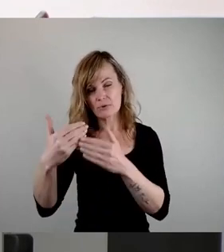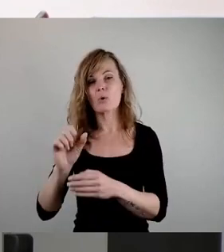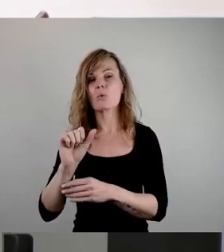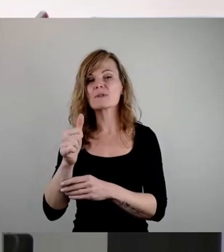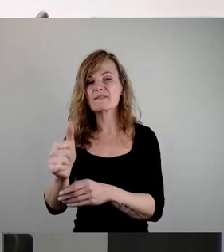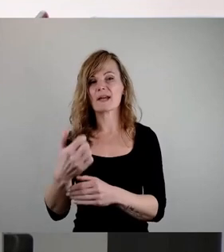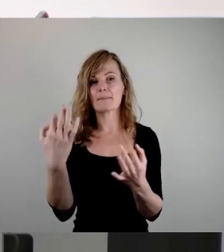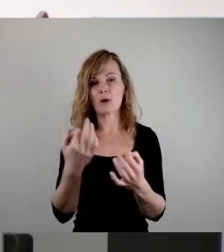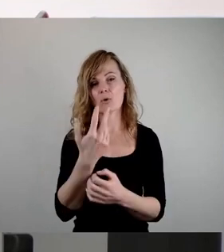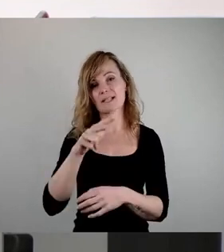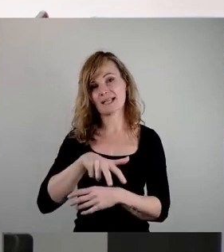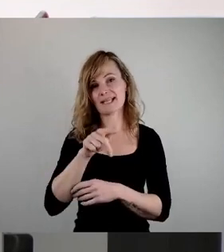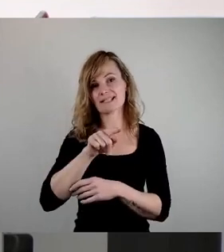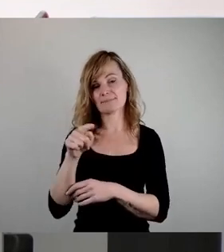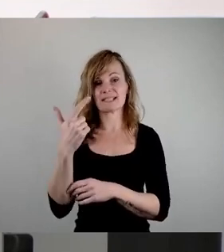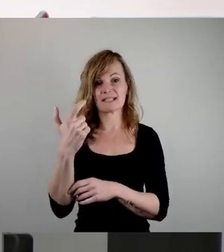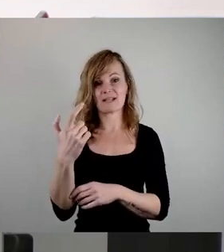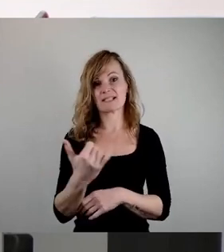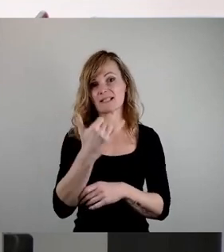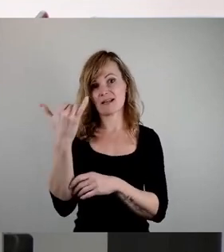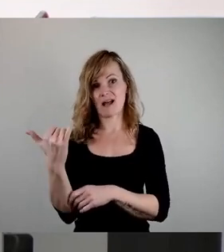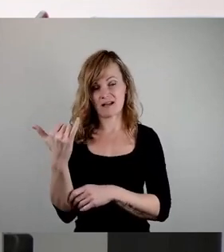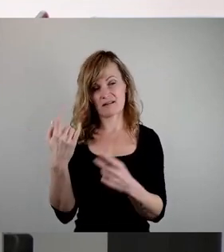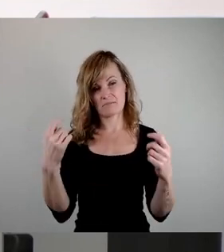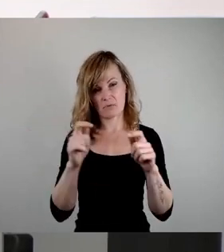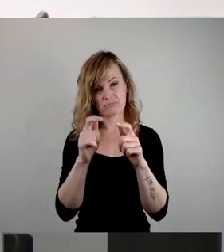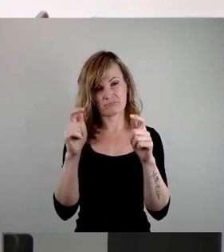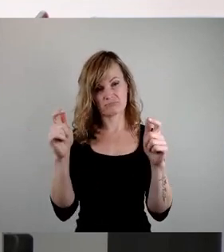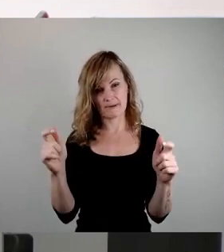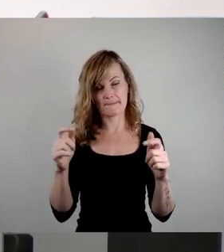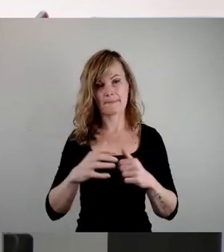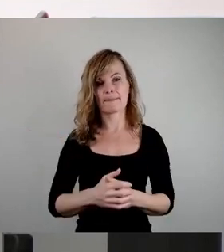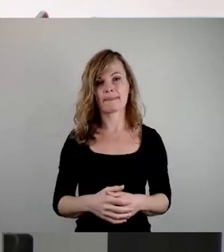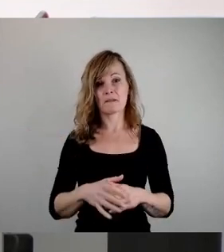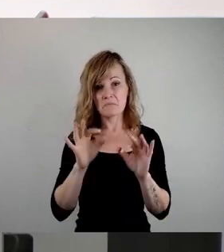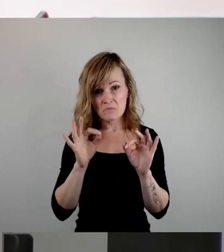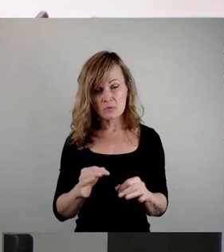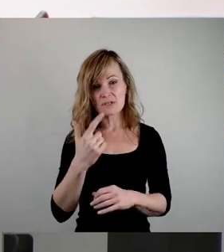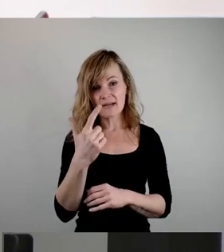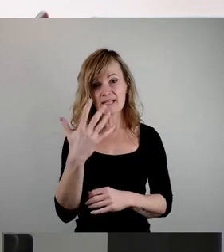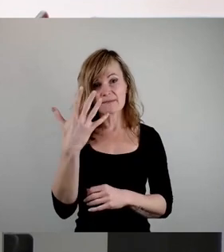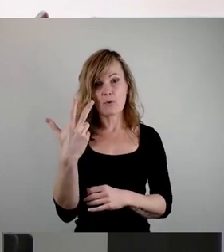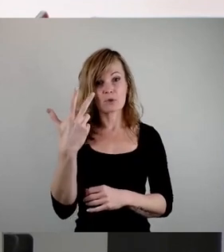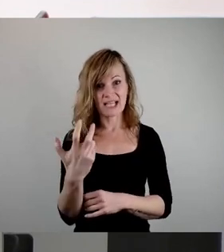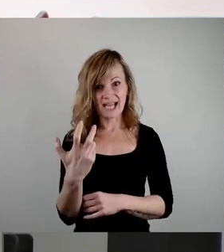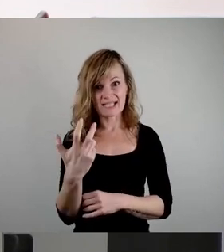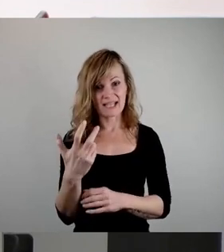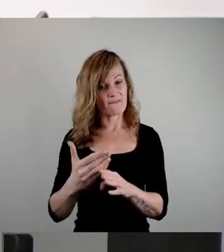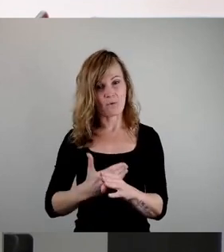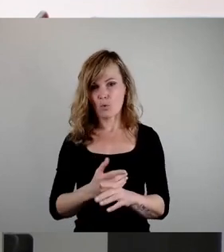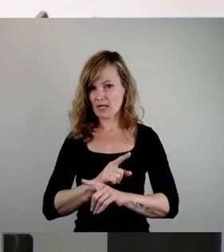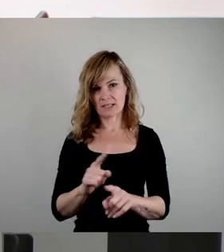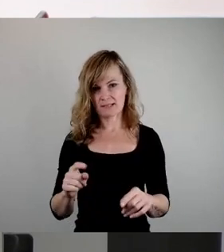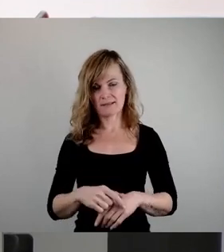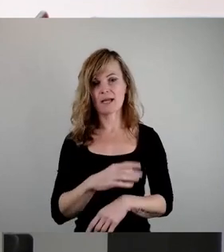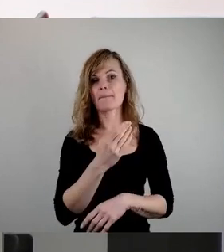werden. Wenn es gut kommt, vor 2035 würde damit nichts passieren. Die Buga